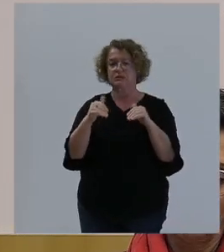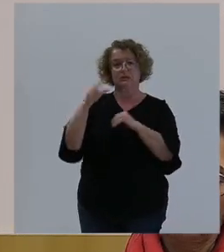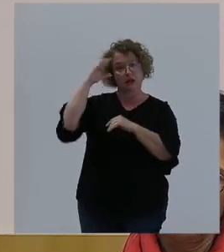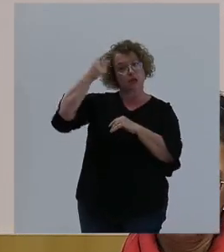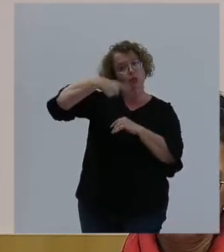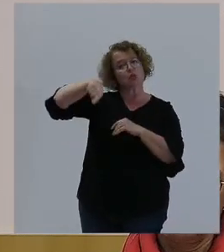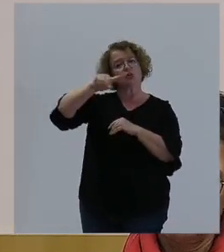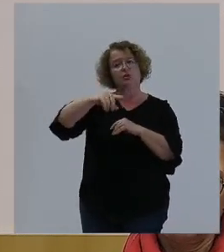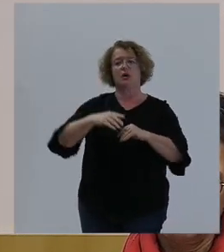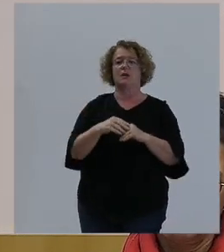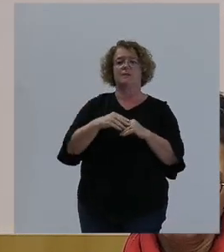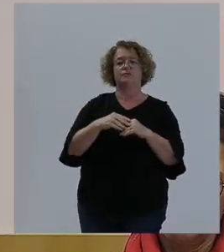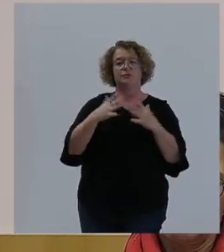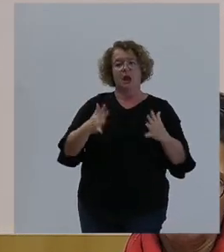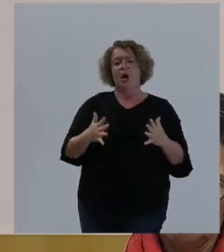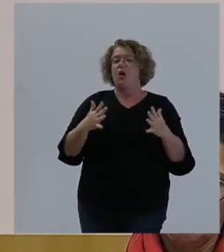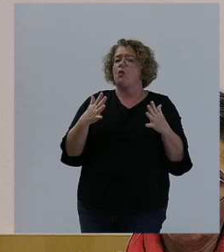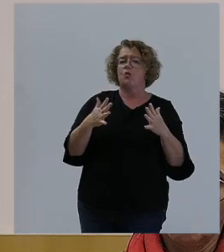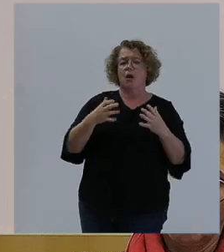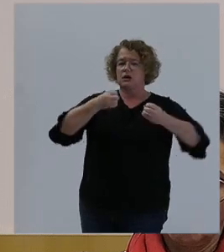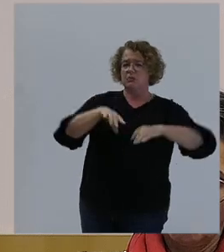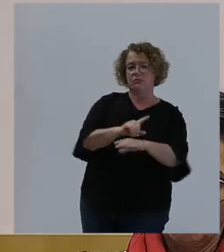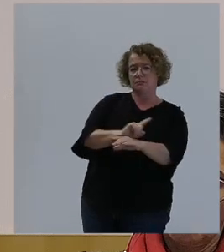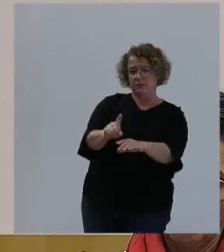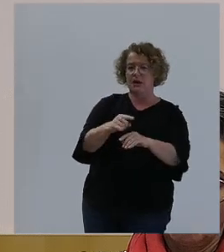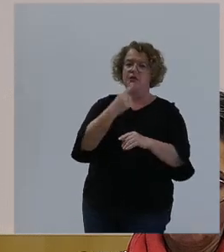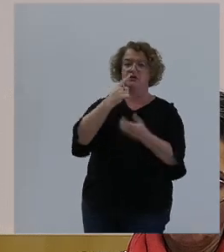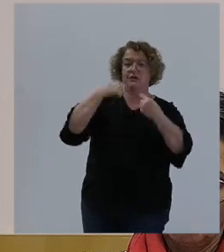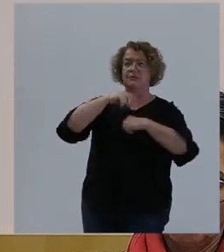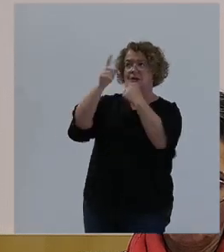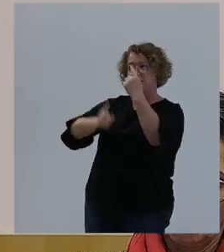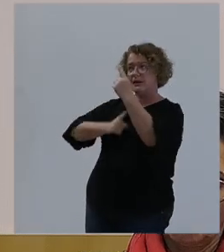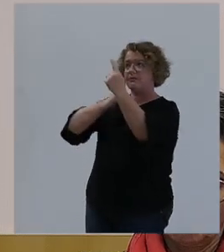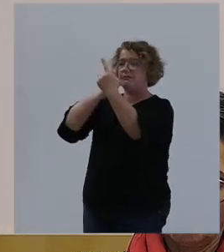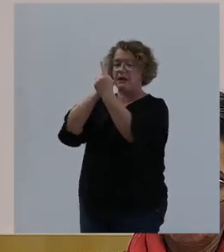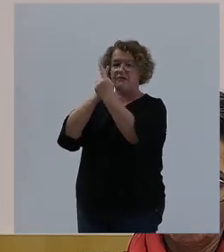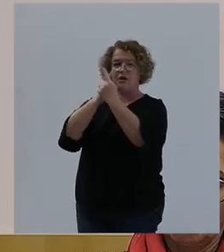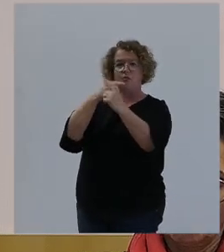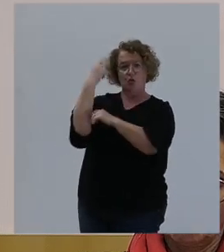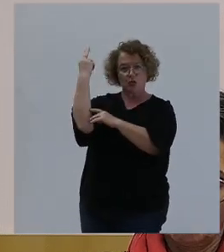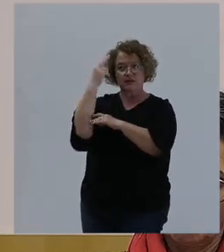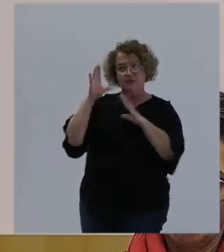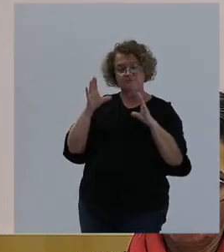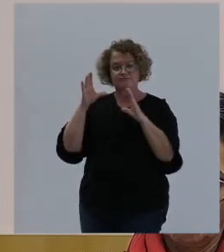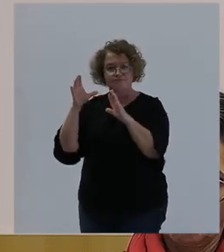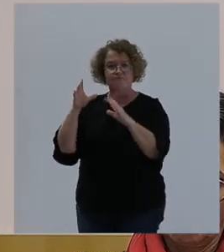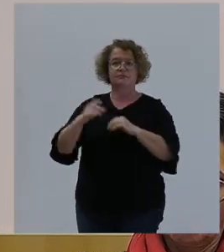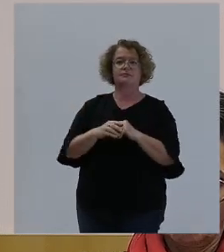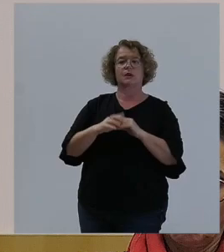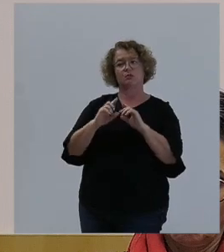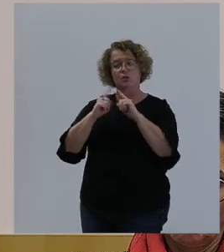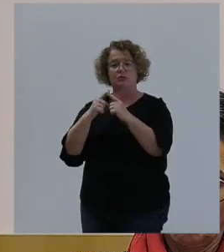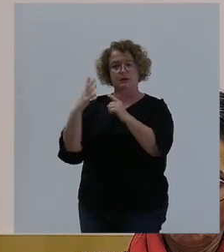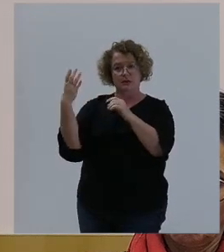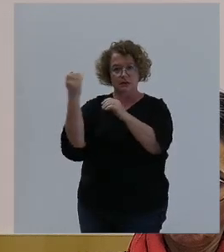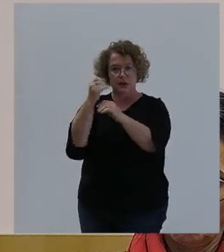et étudiants. Ne pas baisser les bras, c'est monter au créneau face au ministère en agissant avec les lobbies universitaires. Ne pas baisser les bras, c'est ne